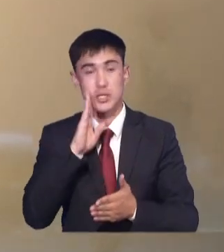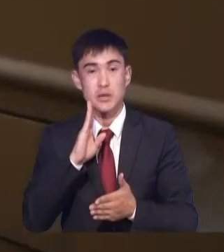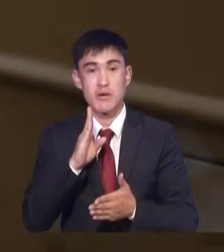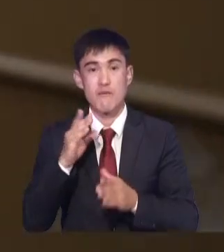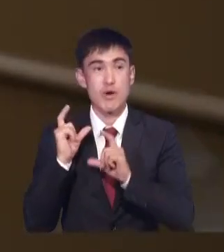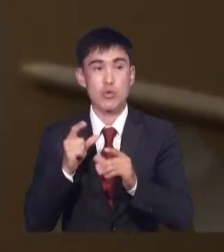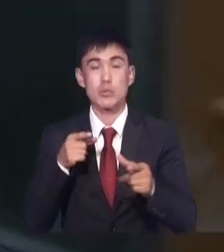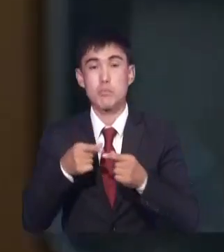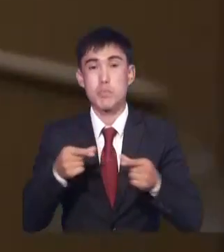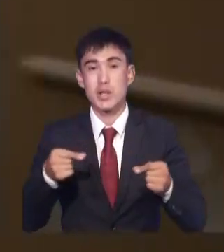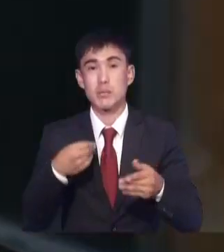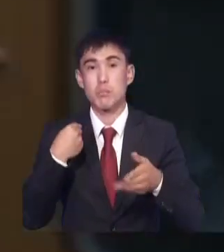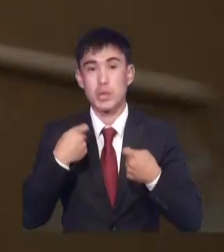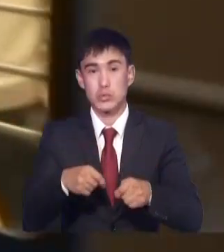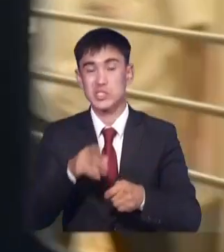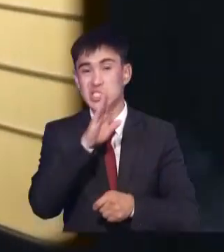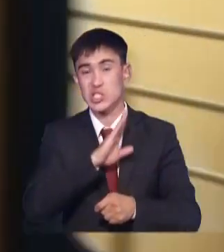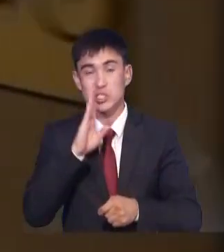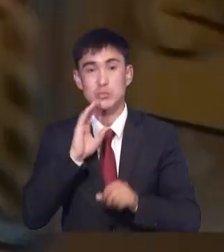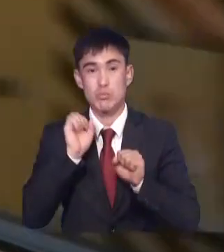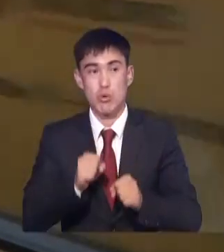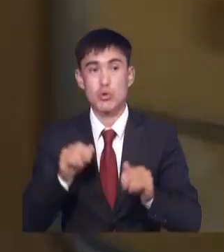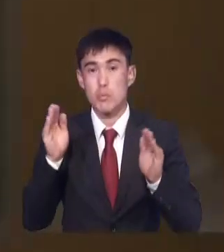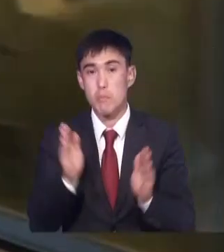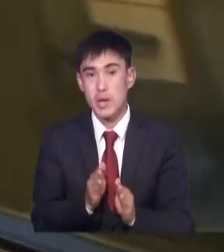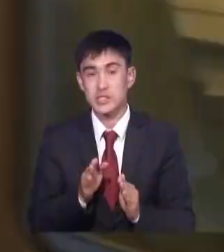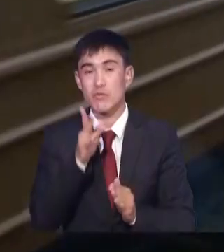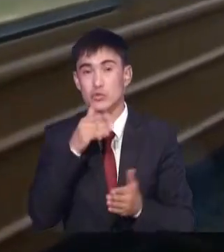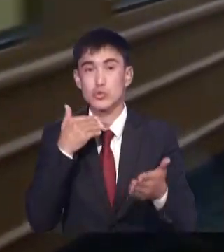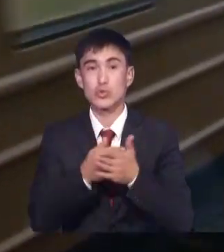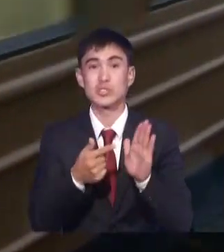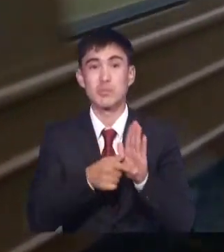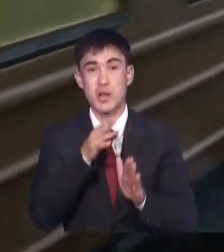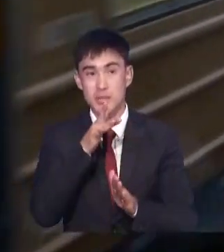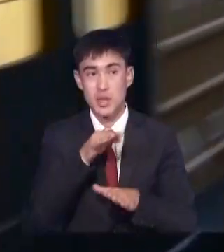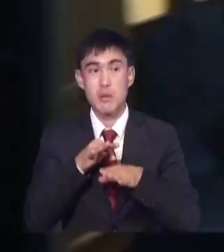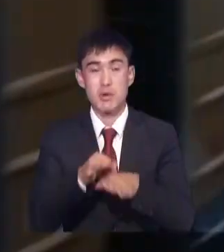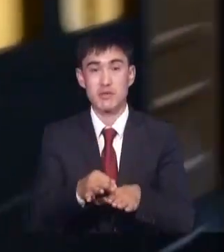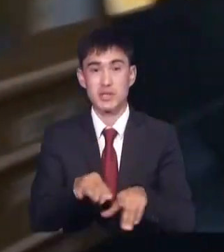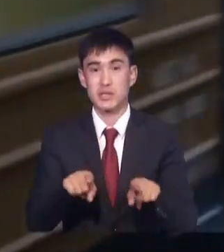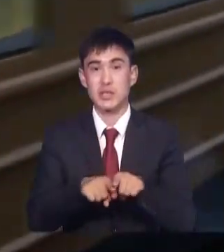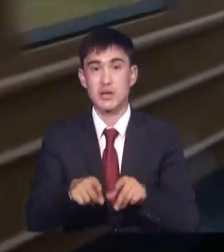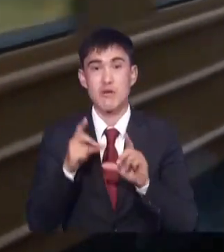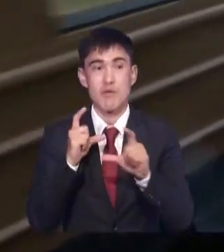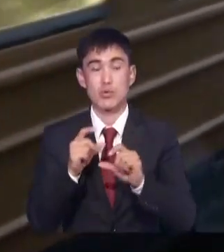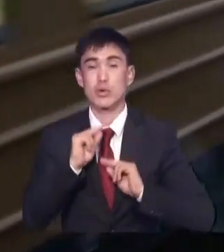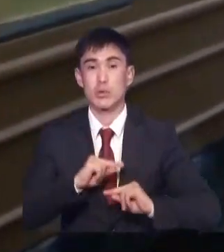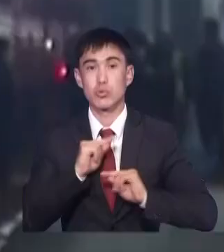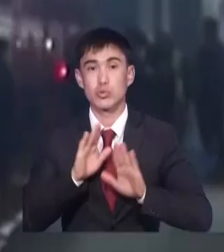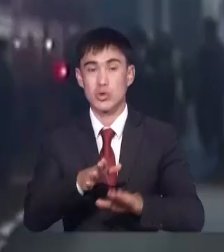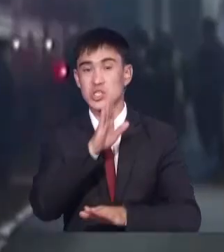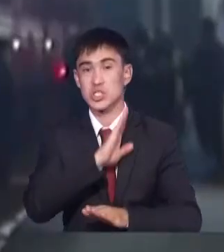продаются исключительно женщинам. С ними могут путешествовать мальчики в возрасте до 7 лет. Проводниками в таких вагонах работают